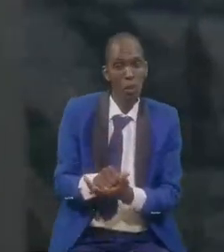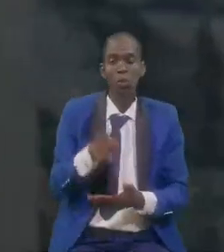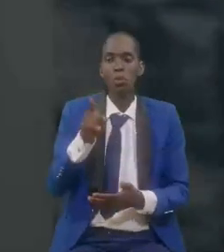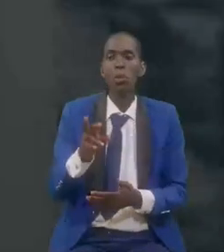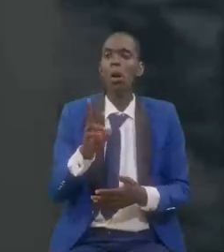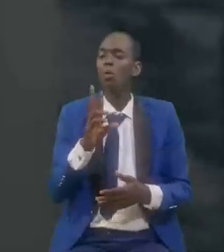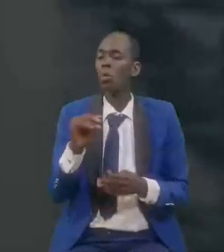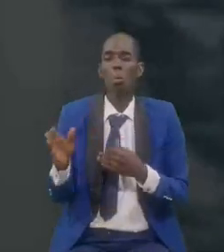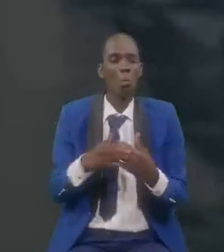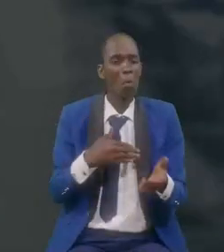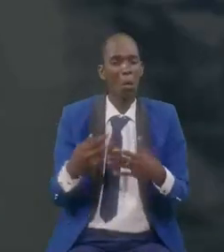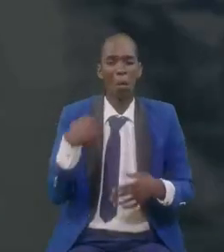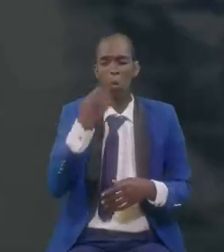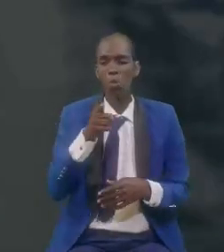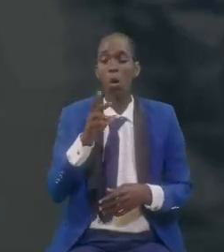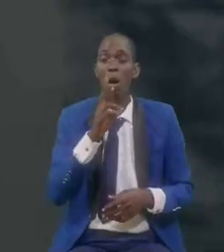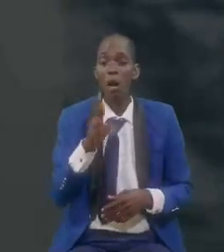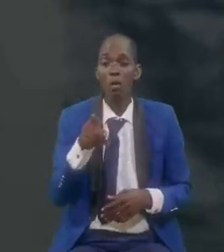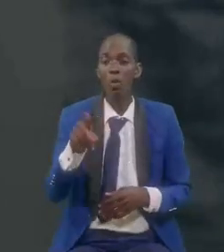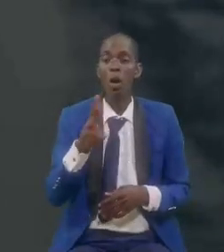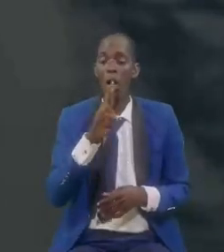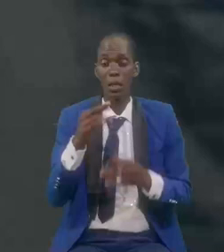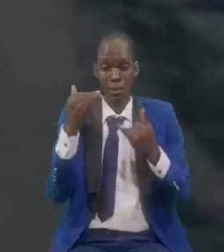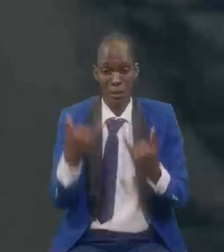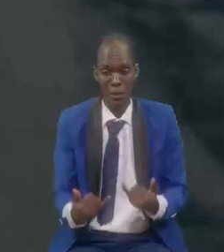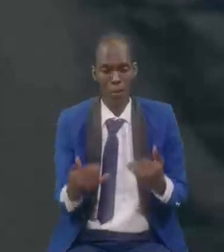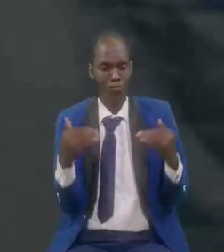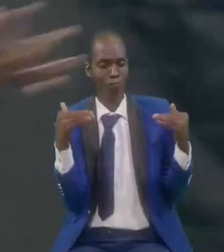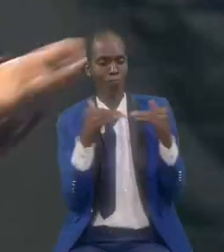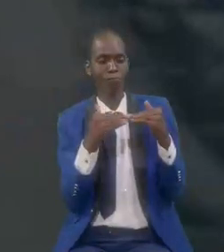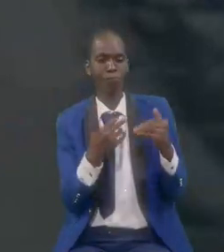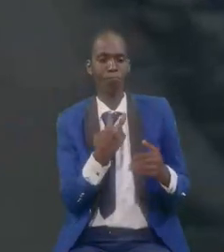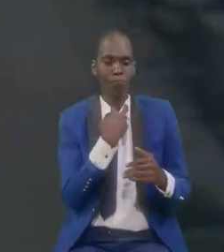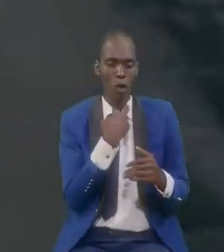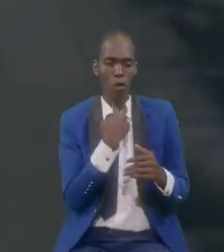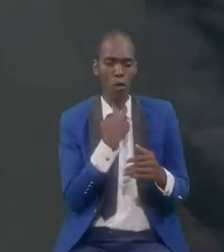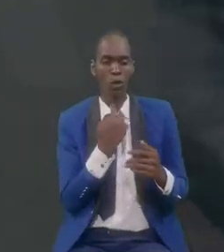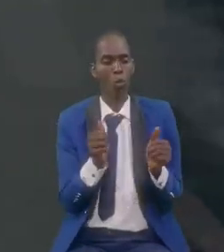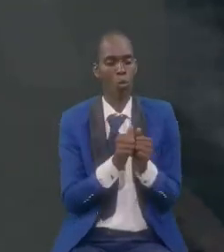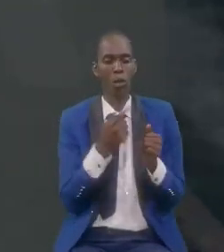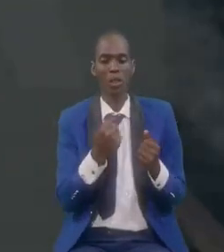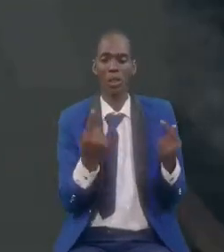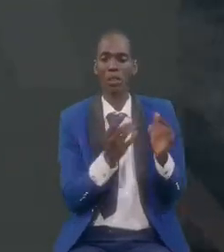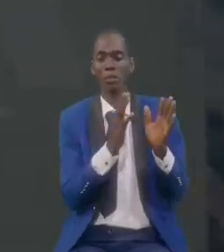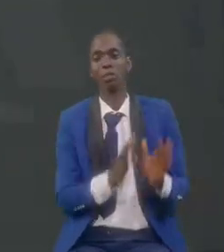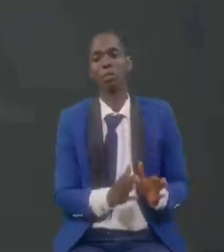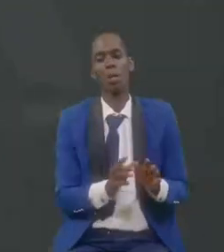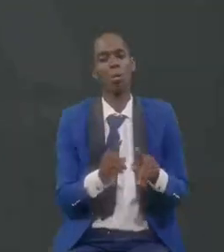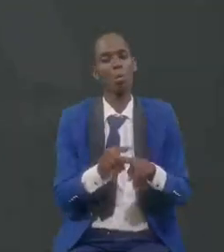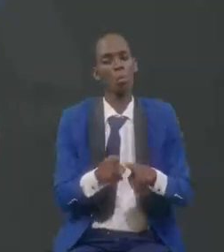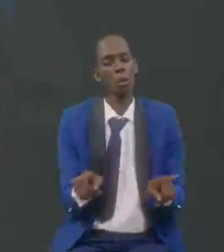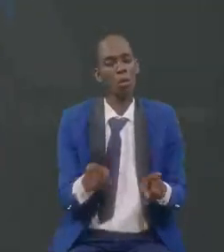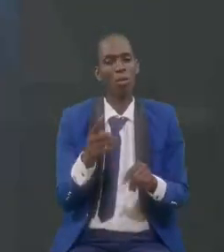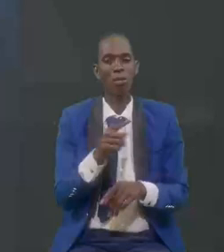peu importe qui tu es sous un joug étranger, avec les incroyants. Mais